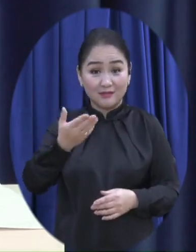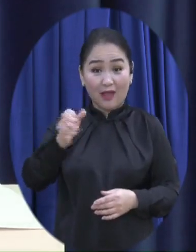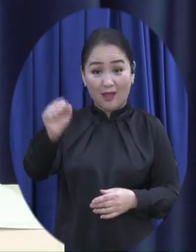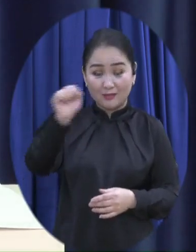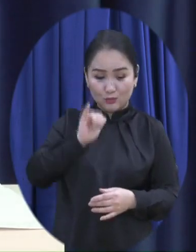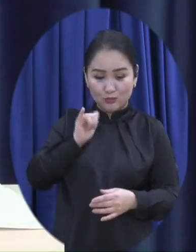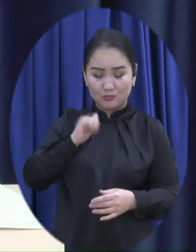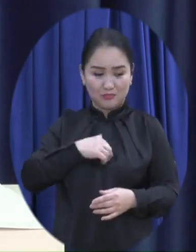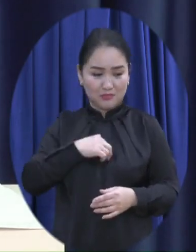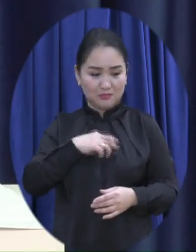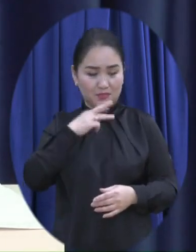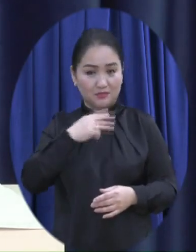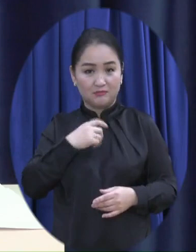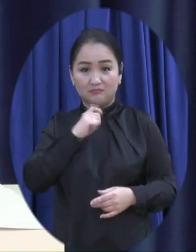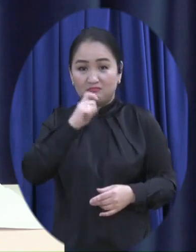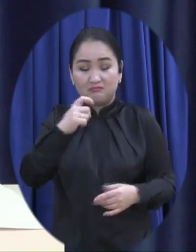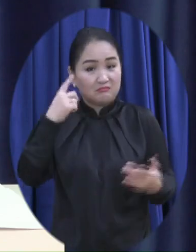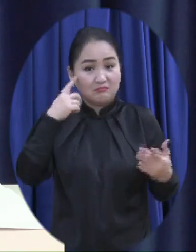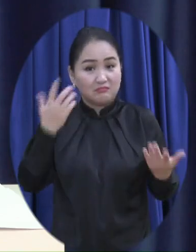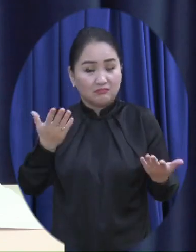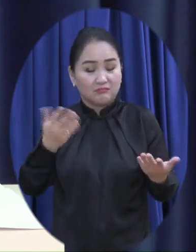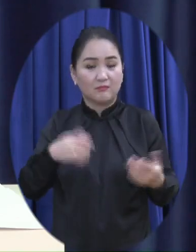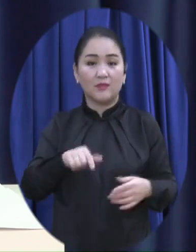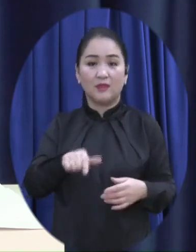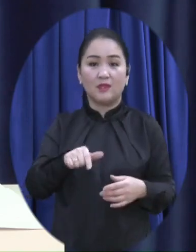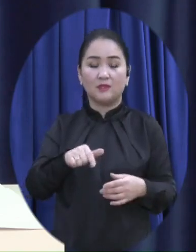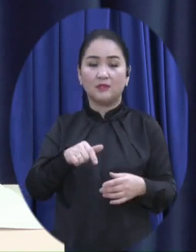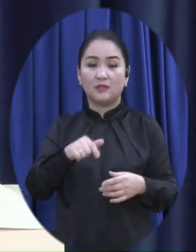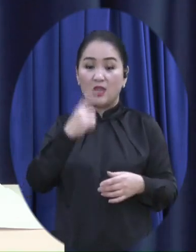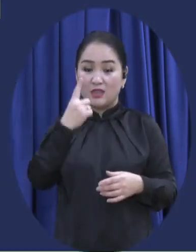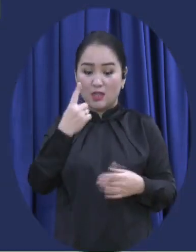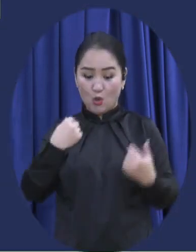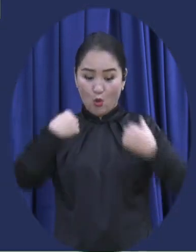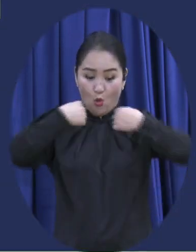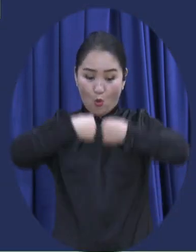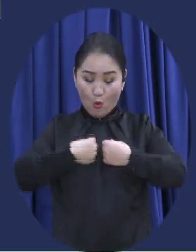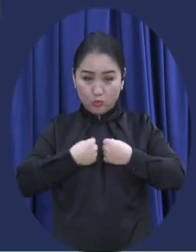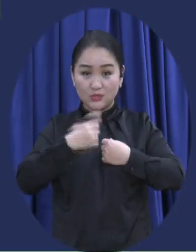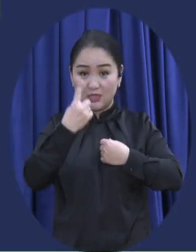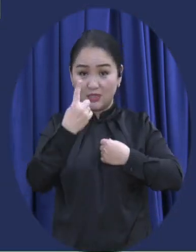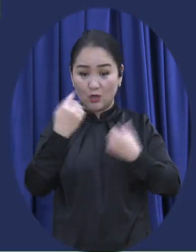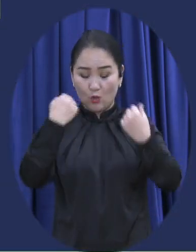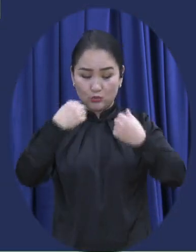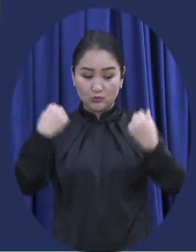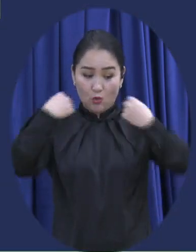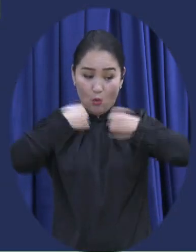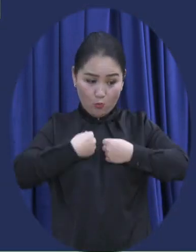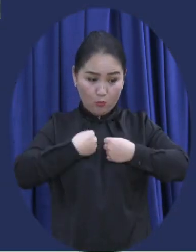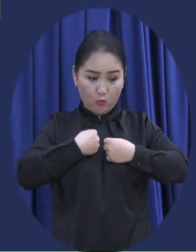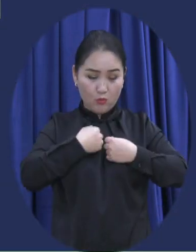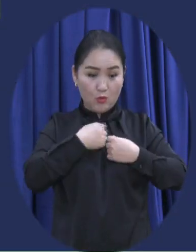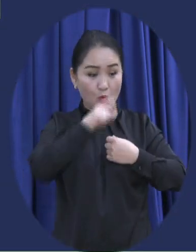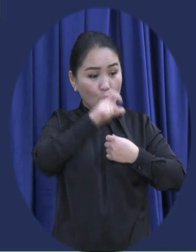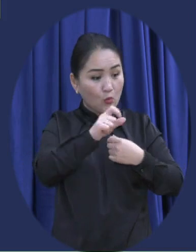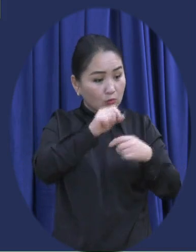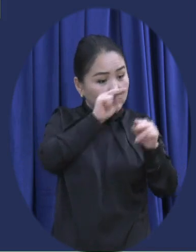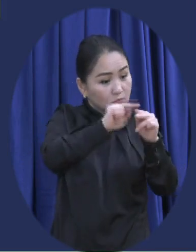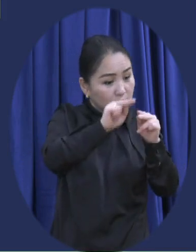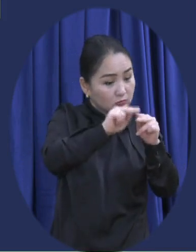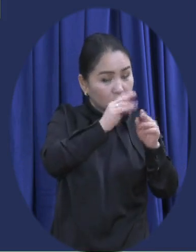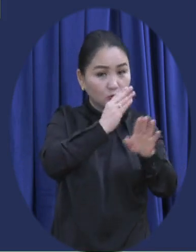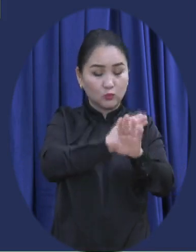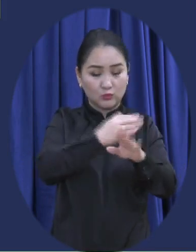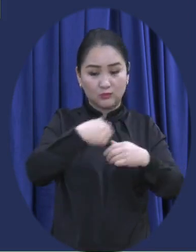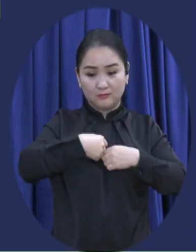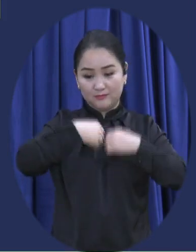алга байна. Ерөнхийдөө бид нар нэг одоо хувцсыг бол тухайн одоо өвчтөн дээр хэрэглэх одоо хугацаанда хэрэглэж